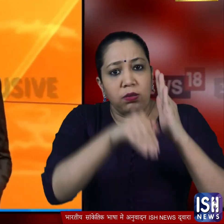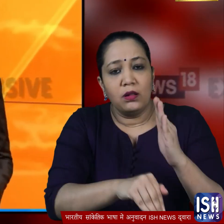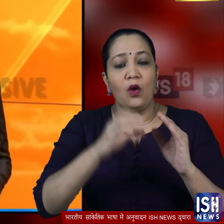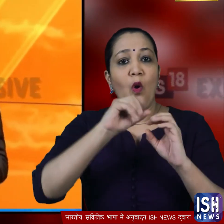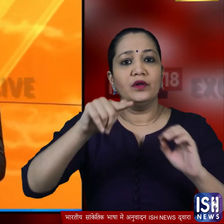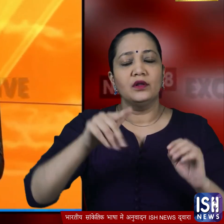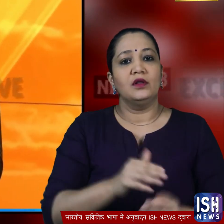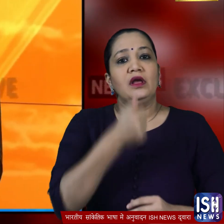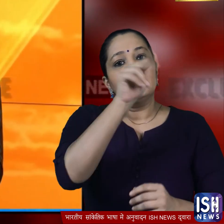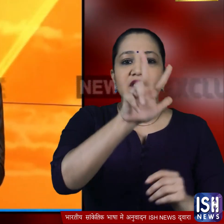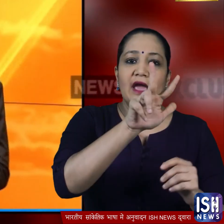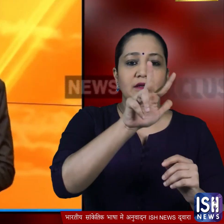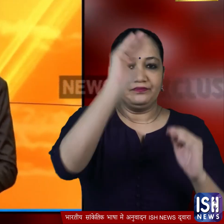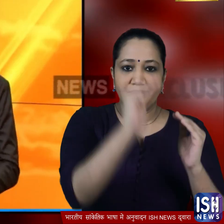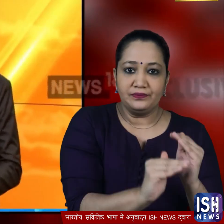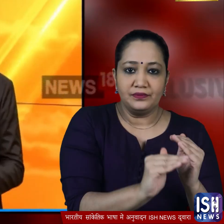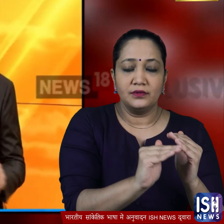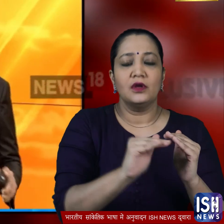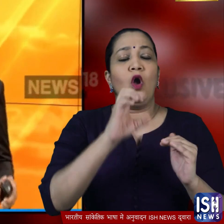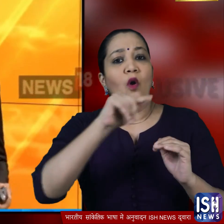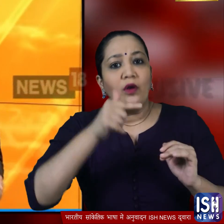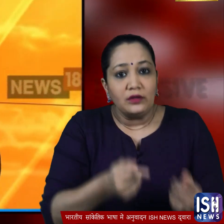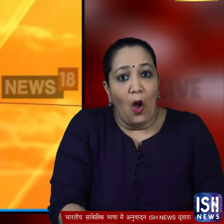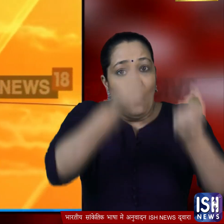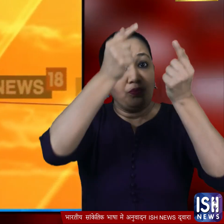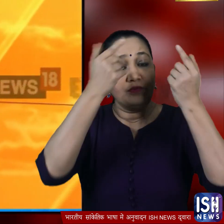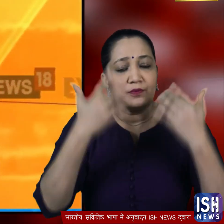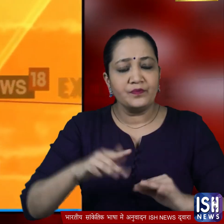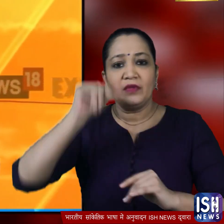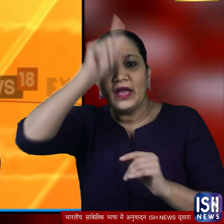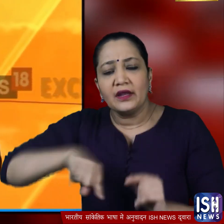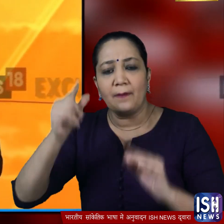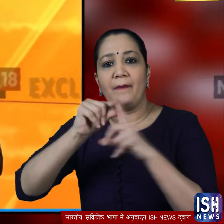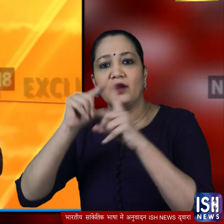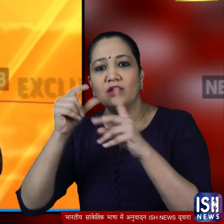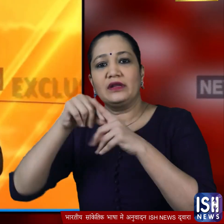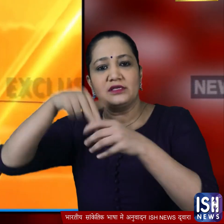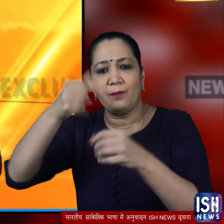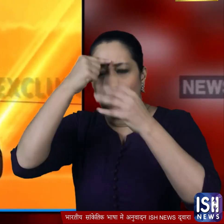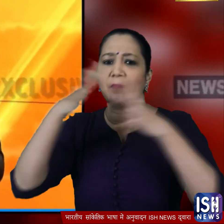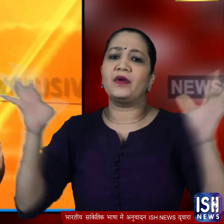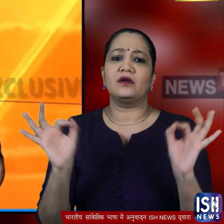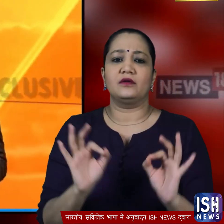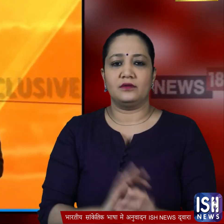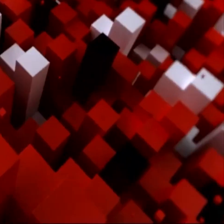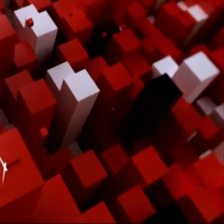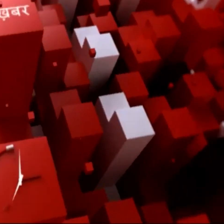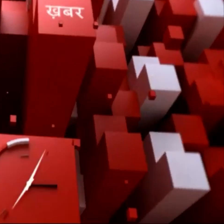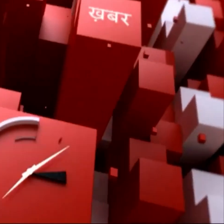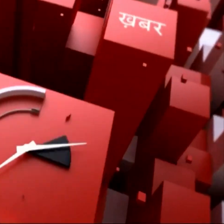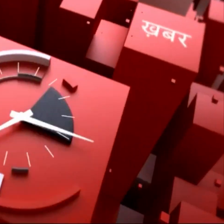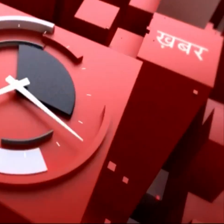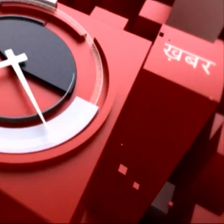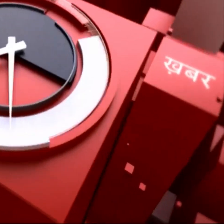गिरने लगी थीं। कच्चा तेल $68 तक चला गया था। इसीलिए कच्चा तेल महंगा होने के बावजूद अभी तक भारत में पेट्रोल डीजल पर कुछ खास असर नहीं पड़ा।